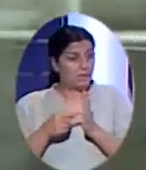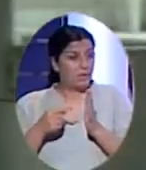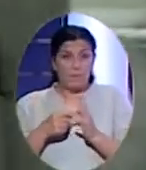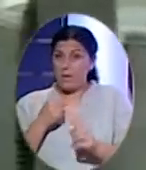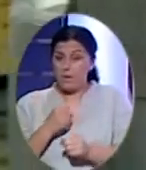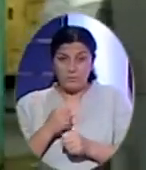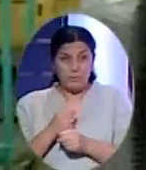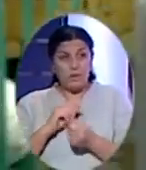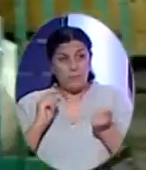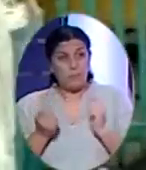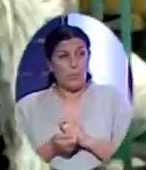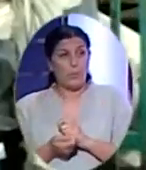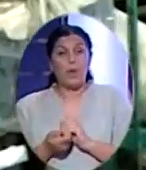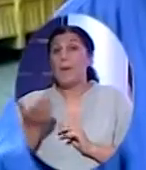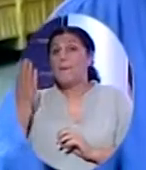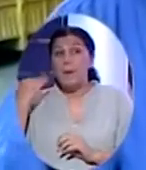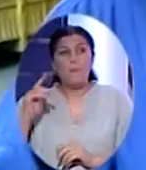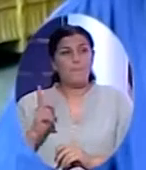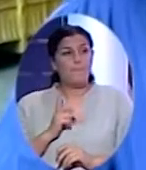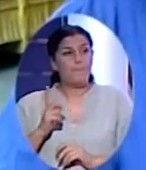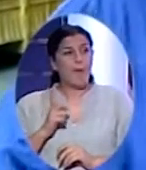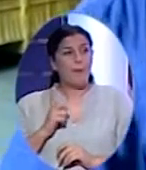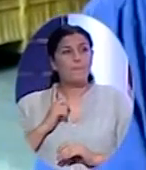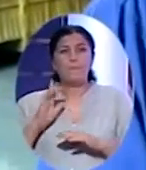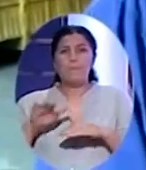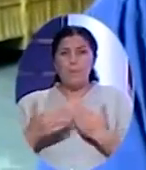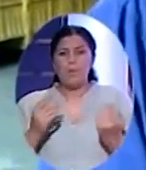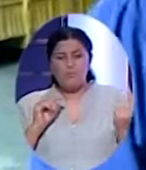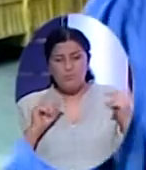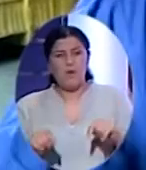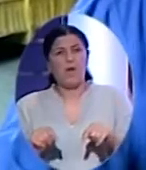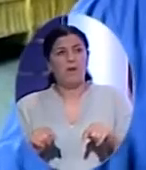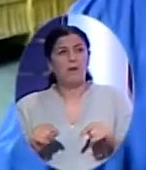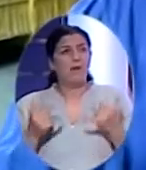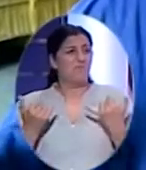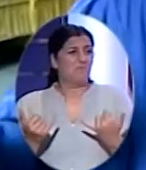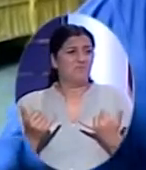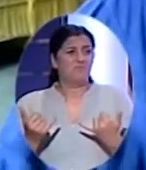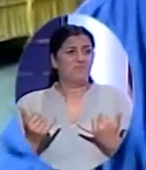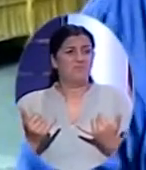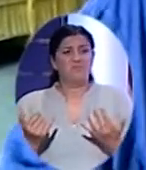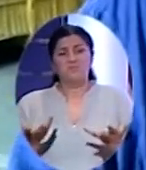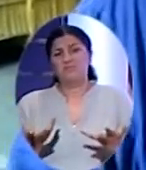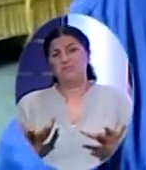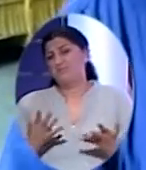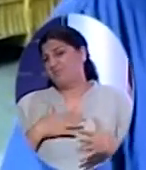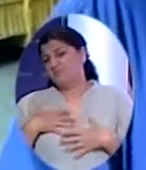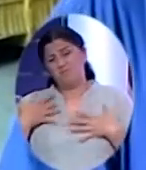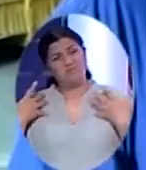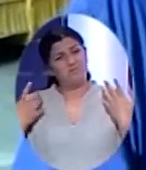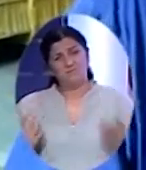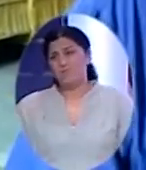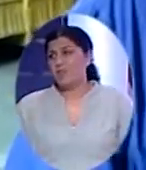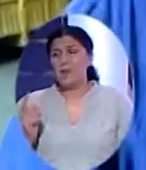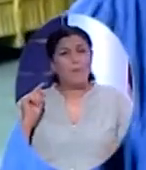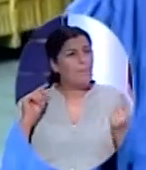העבודה, להפך. פעם היינו מחכים מתי הגיע הבוקר בשביל להגיע לעבודה. היום אנשים כבר אליהם חשק, אפילו שהם